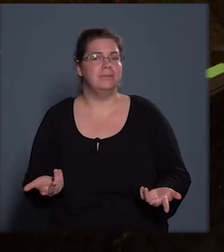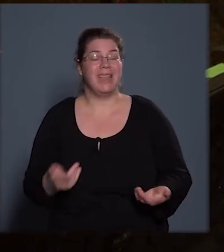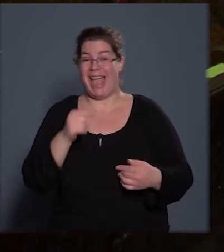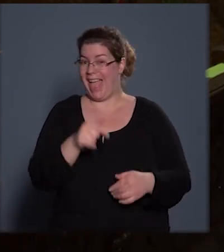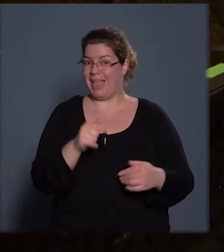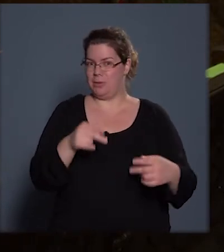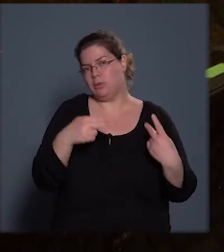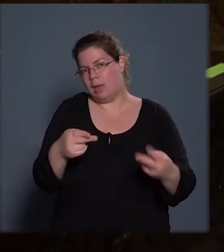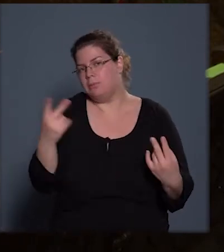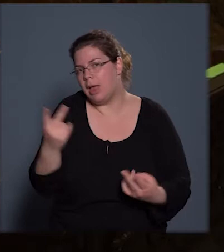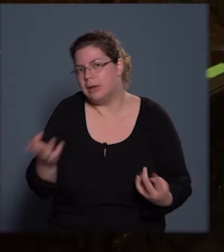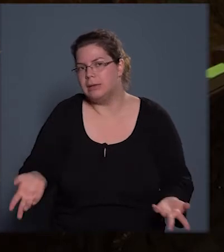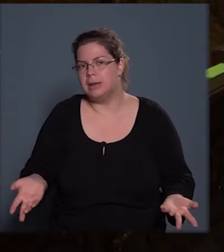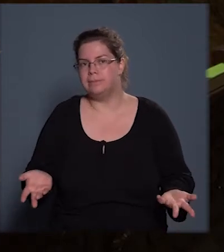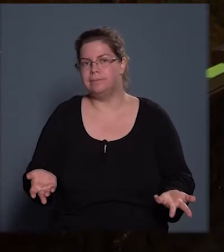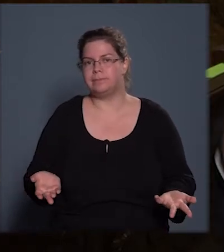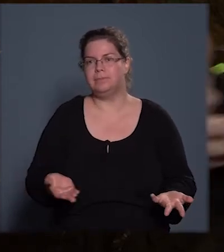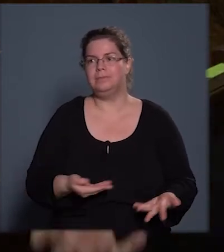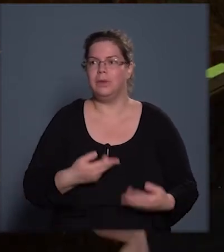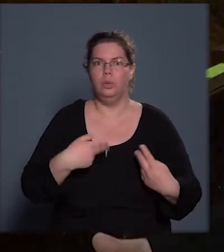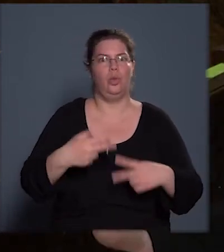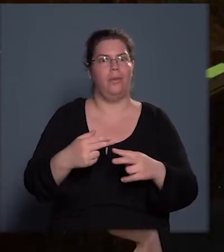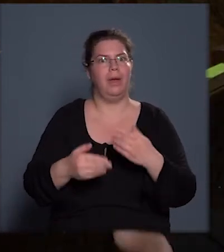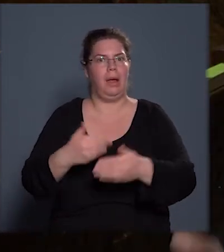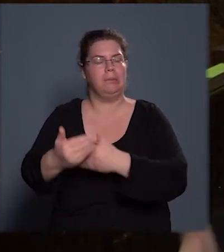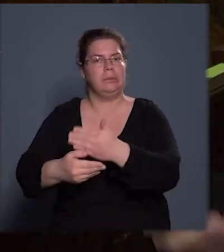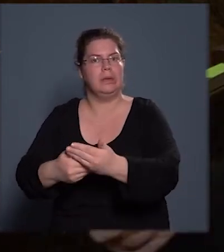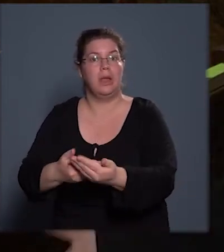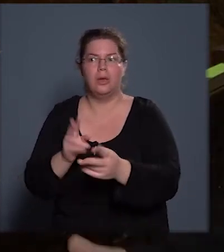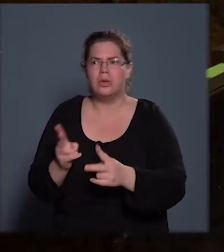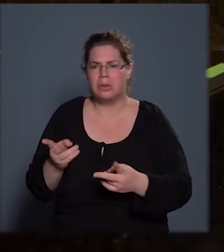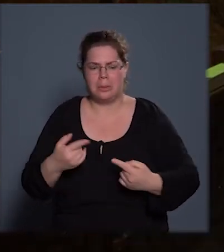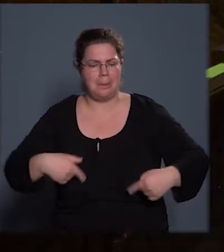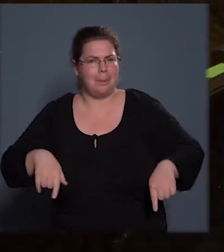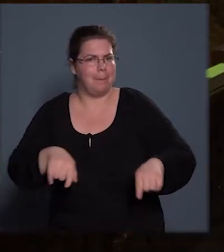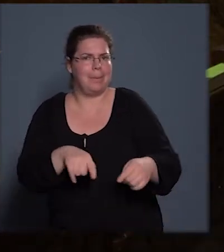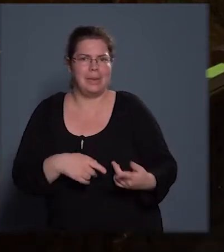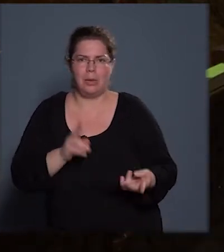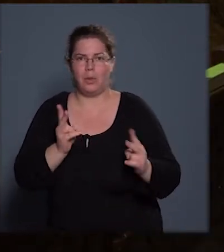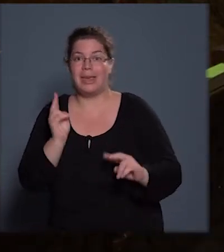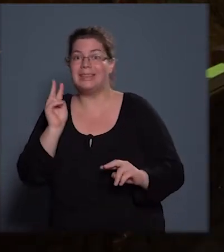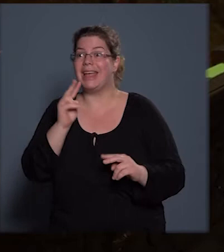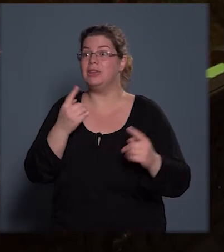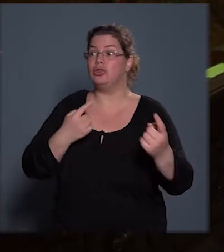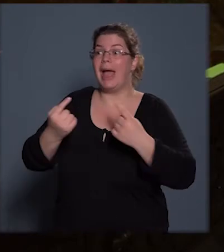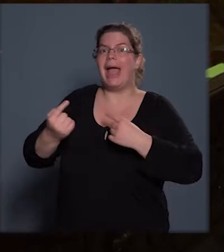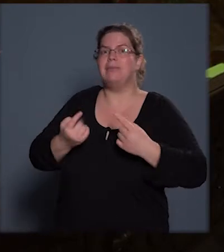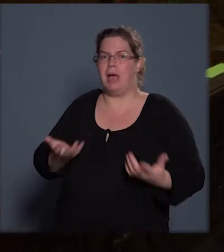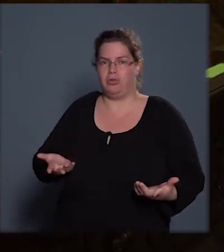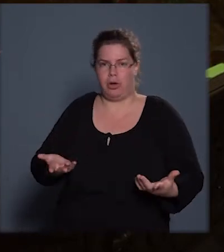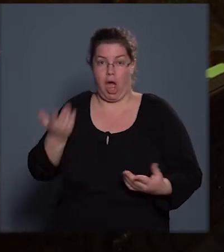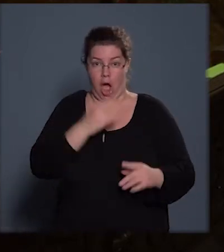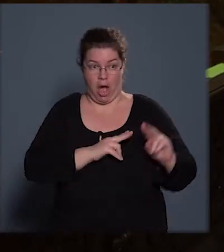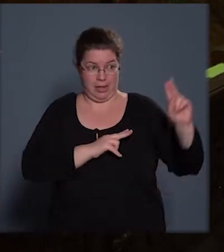aztán utána persze tovább gyűrűzik, hogy akkor mi hogyan is tekintsünk egymásra, hogyha